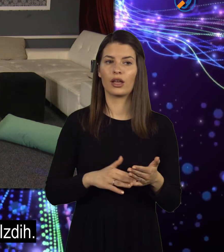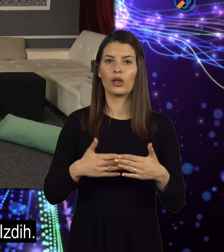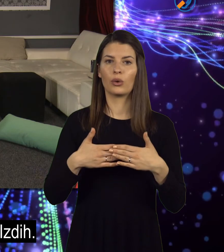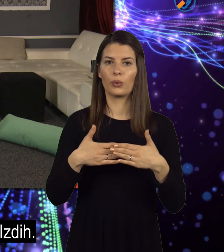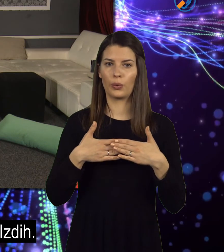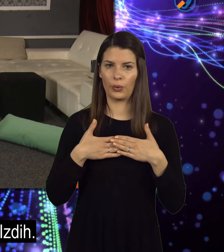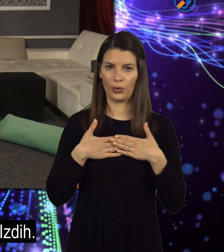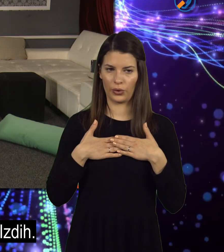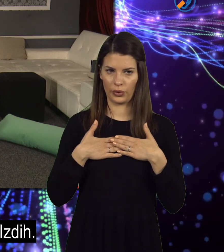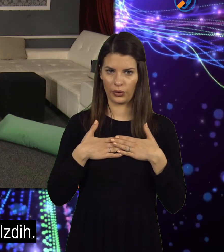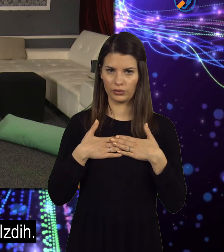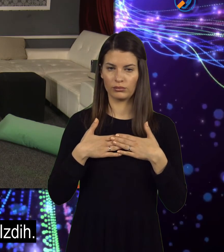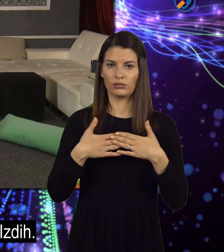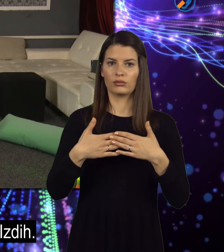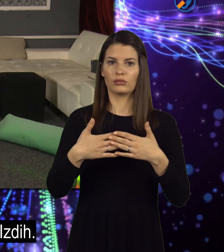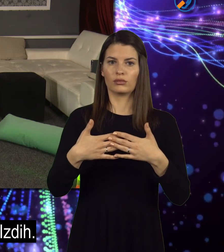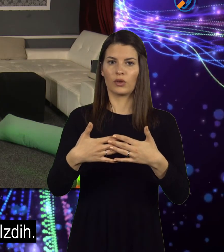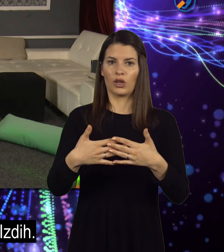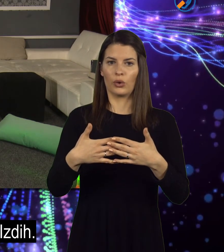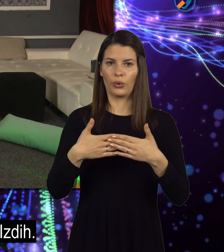In na izdih.